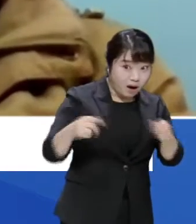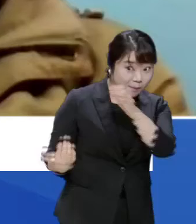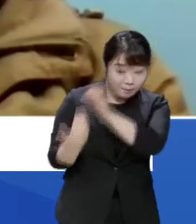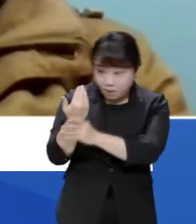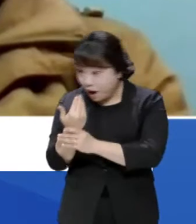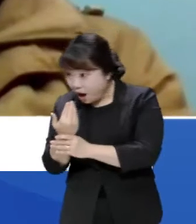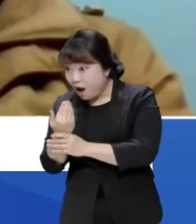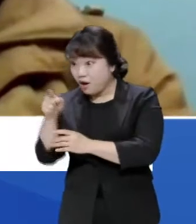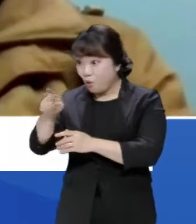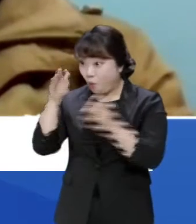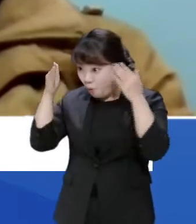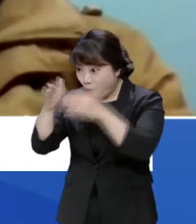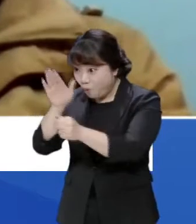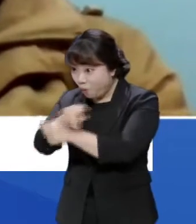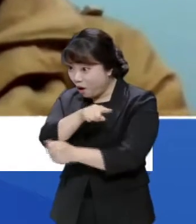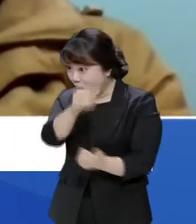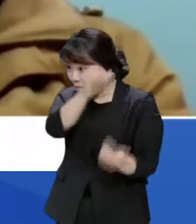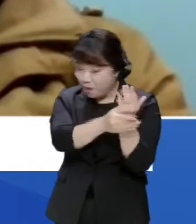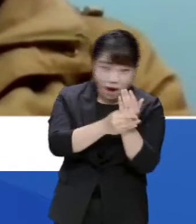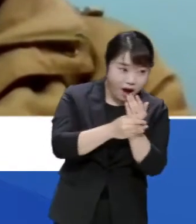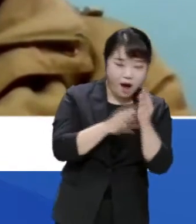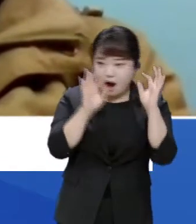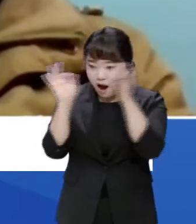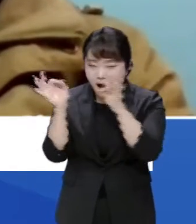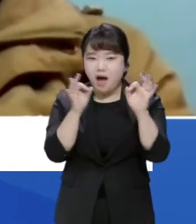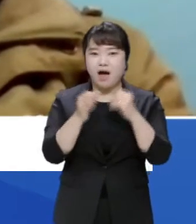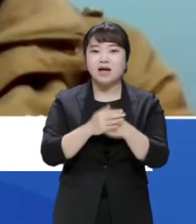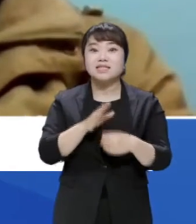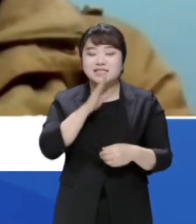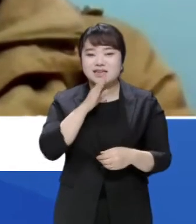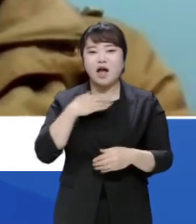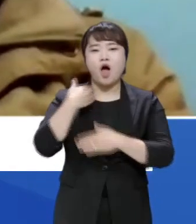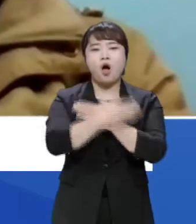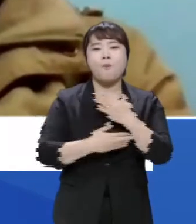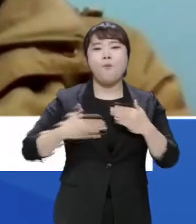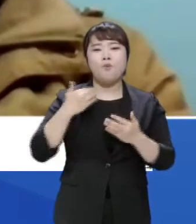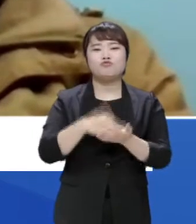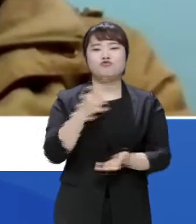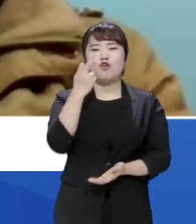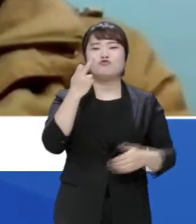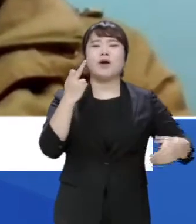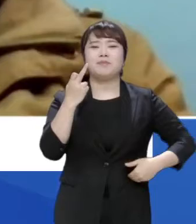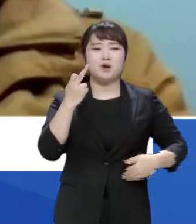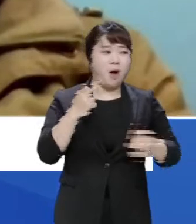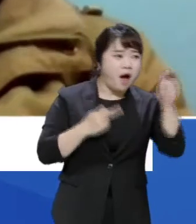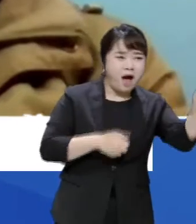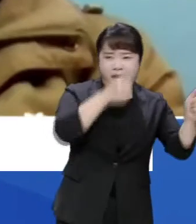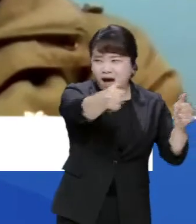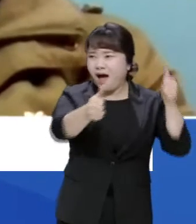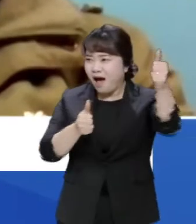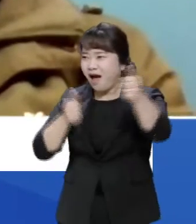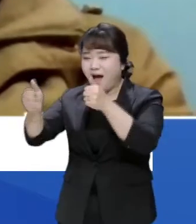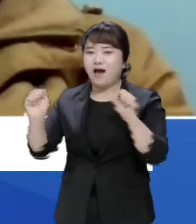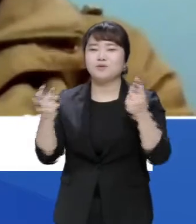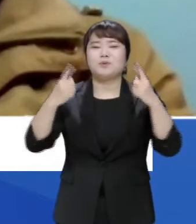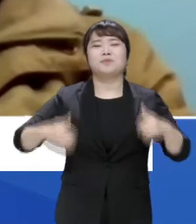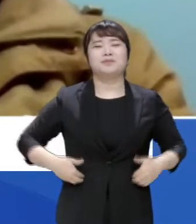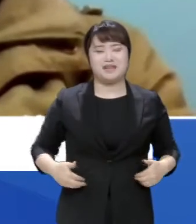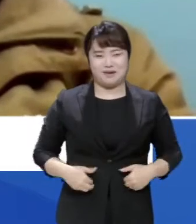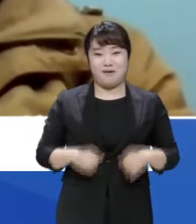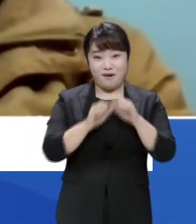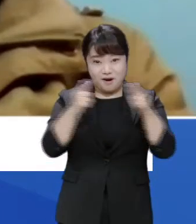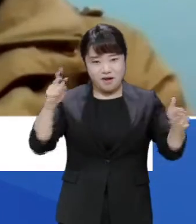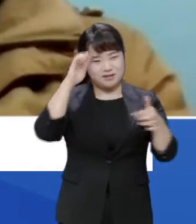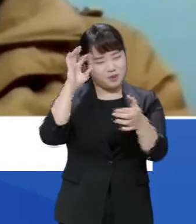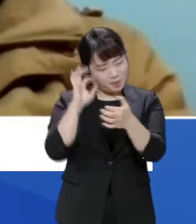또 일이 터지고, 마음 같으면 정말 몸이 12개면 좋겠다라는 생각도 했습니다. 예, 주민들의